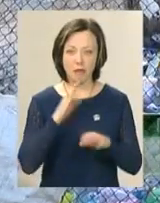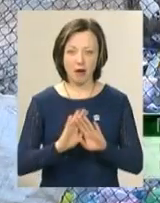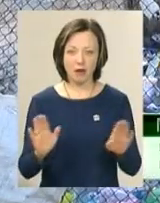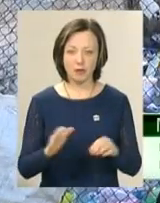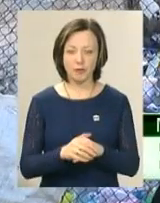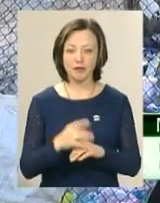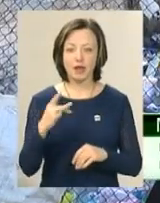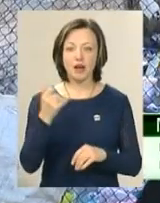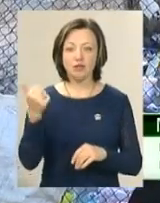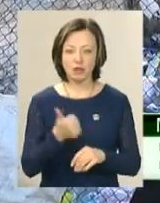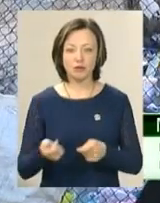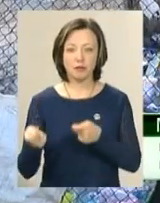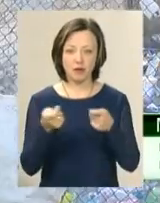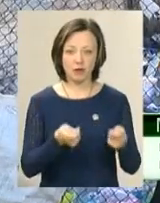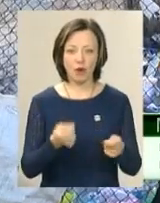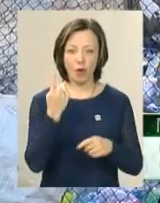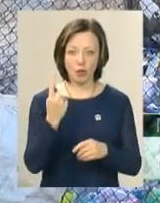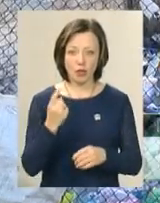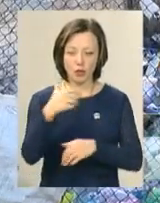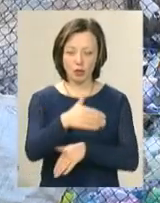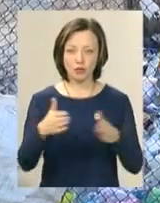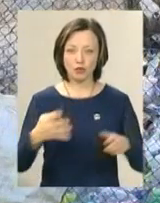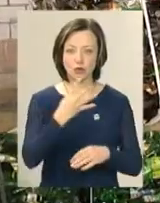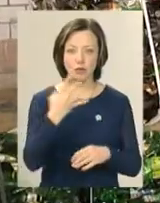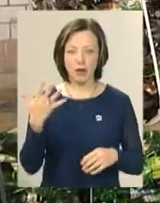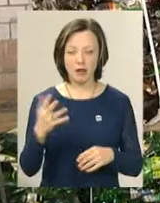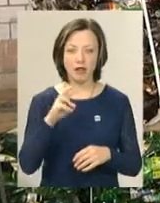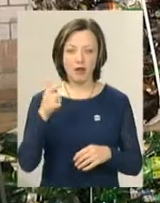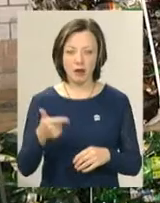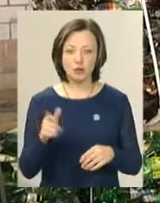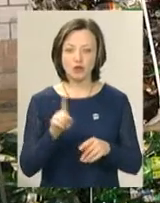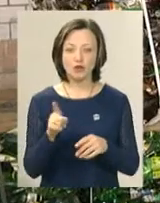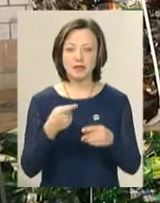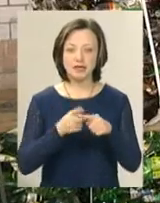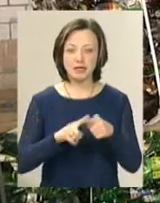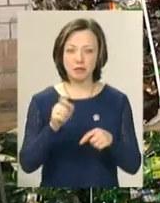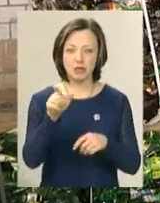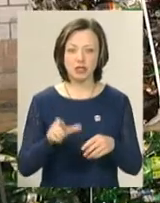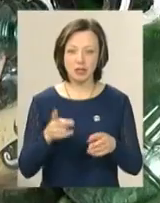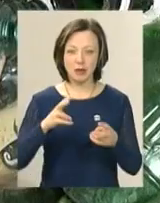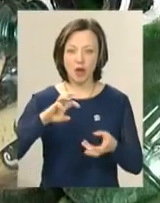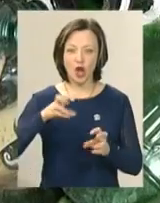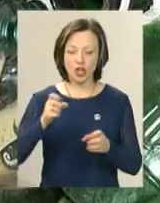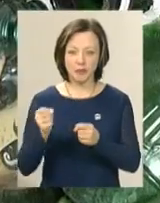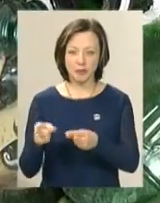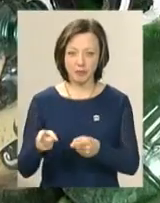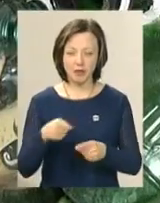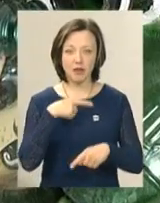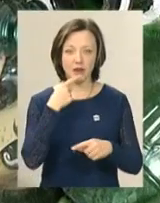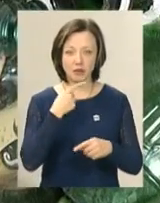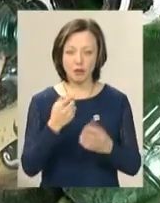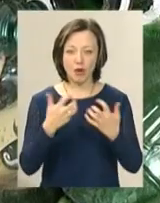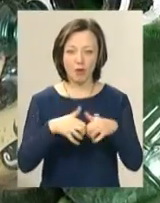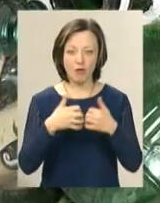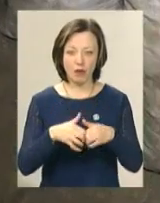Один раз в тиждень привозять один тюк, 45 кілором. Щоб педпляшки пресувати, слід викрутити кришки. Пан Михайло з напарником